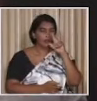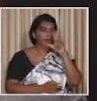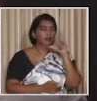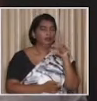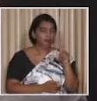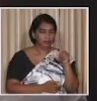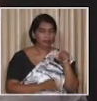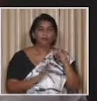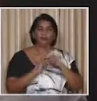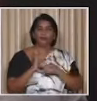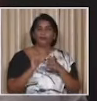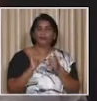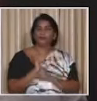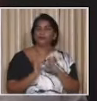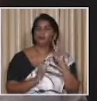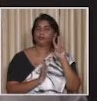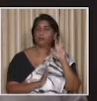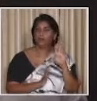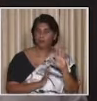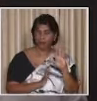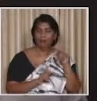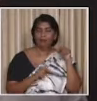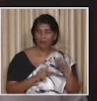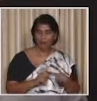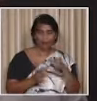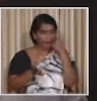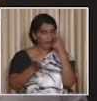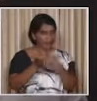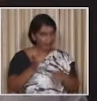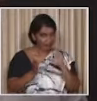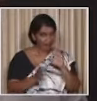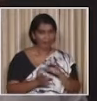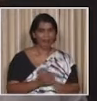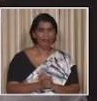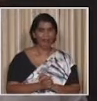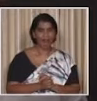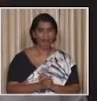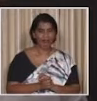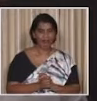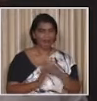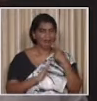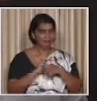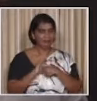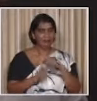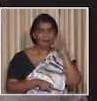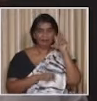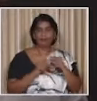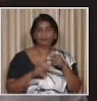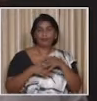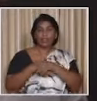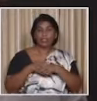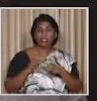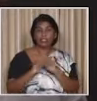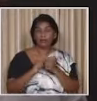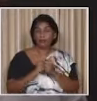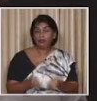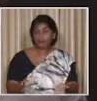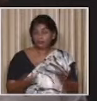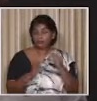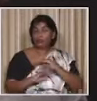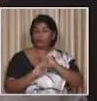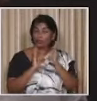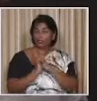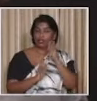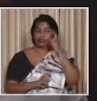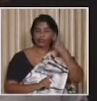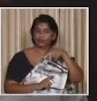1987 ජූලි 29 වෙනිදා. දැන් මේක අත්සන් කරනකොට ලංකාවේ කවුද ජාතිවාදී වැපිරුවේ කියලා සමස්ත මහ